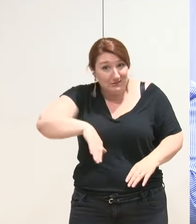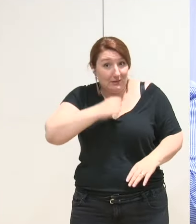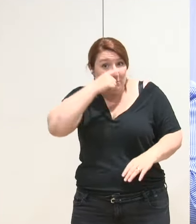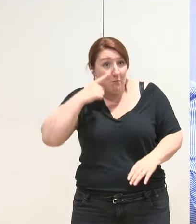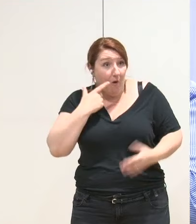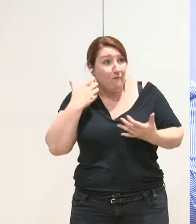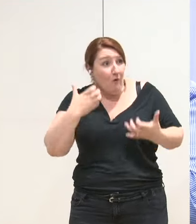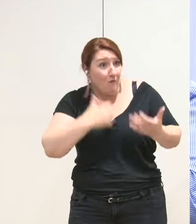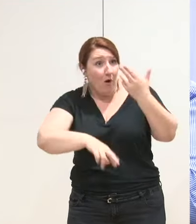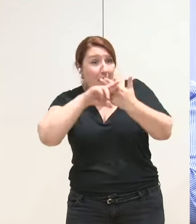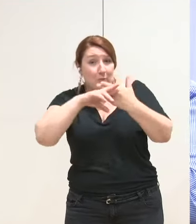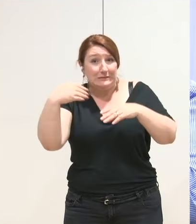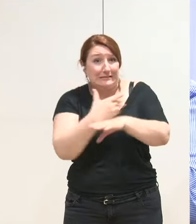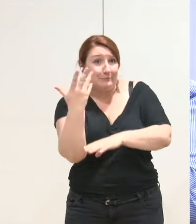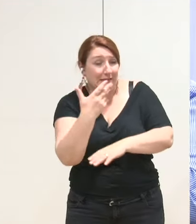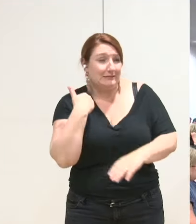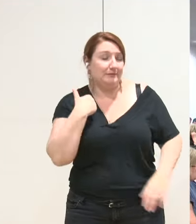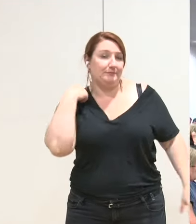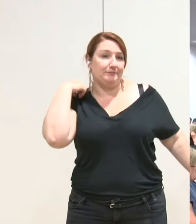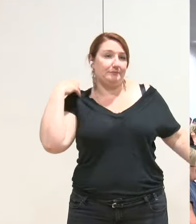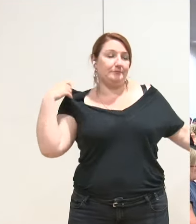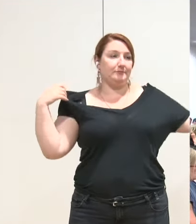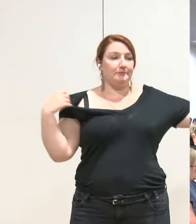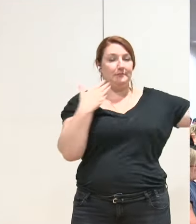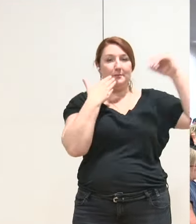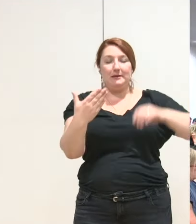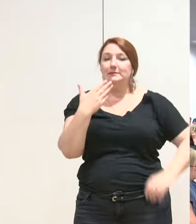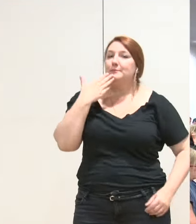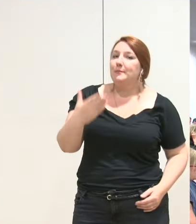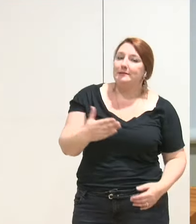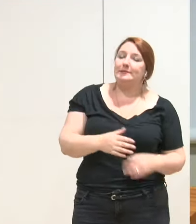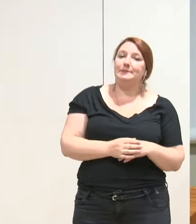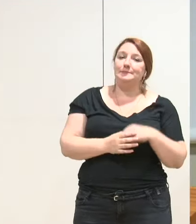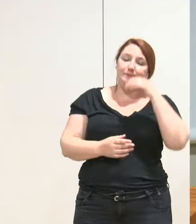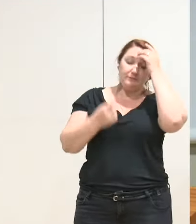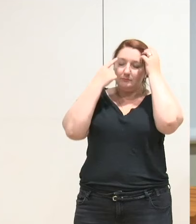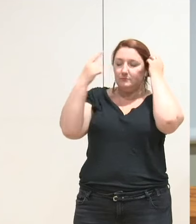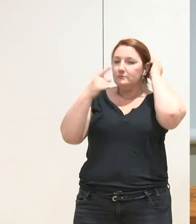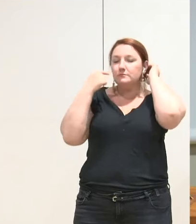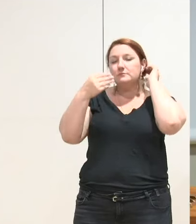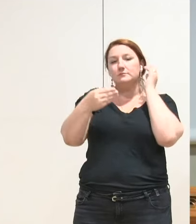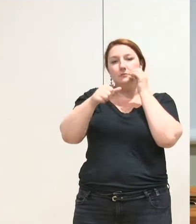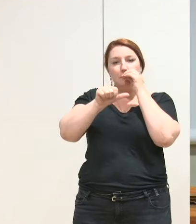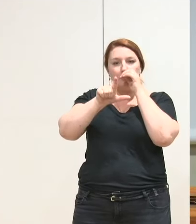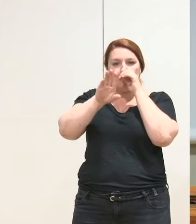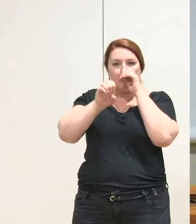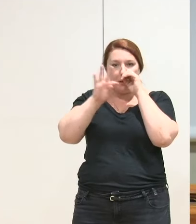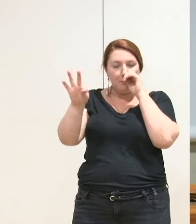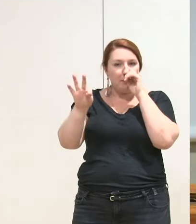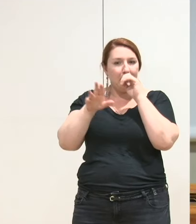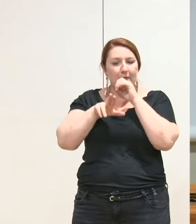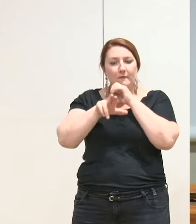réponses je vous remercie merci je pense que Monsieur BB fera un point sur cette situation